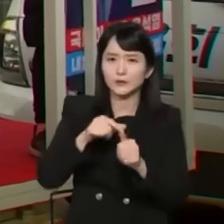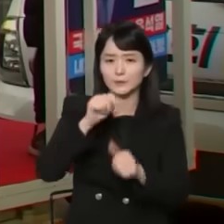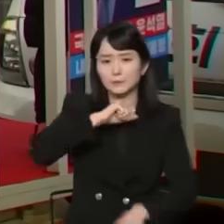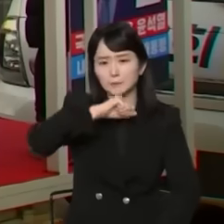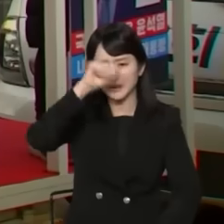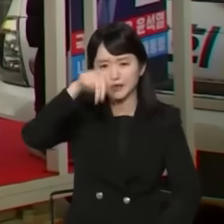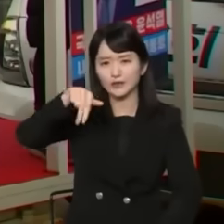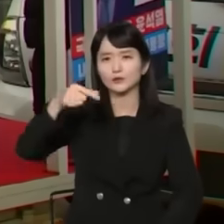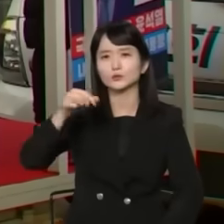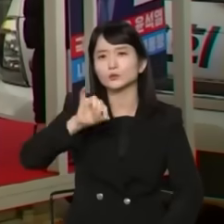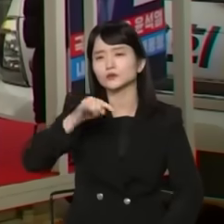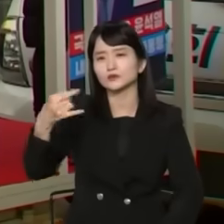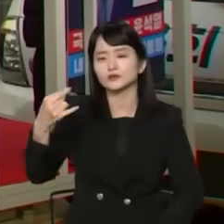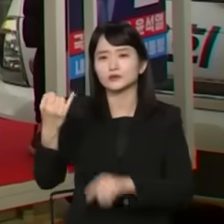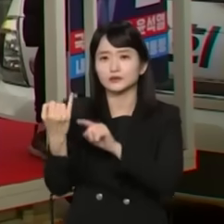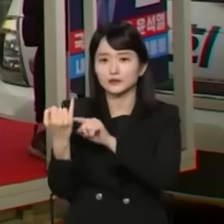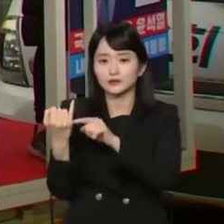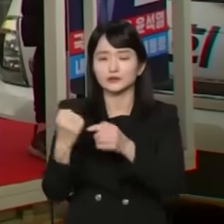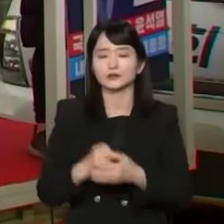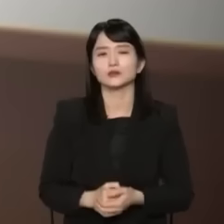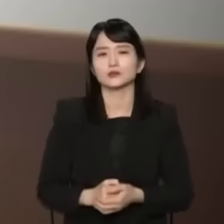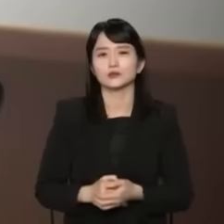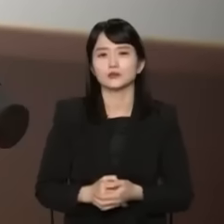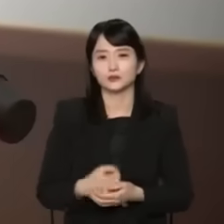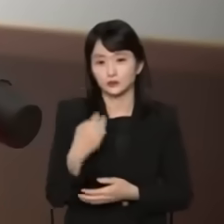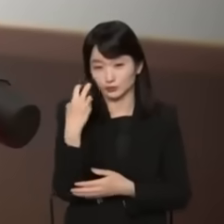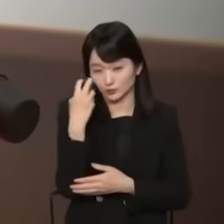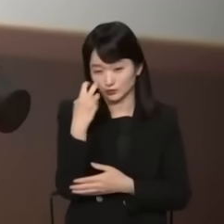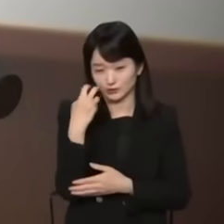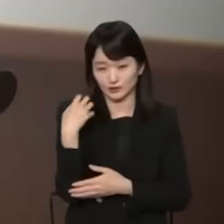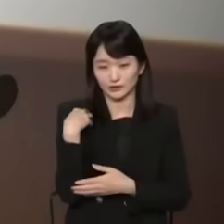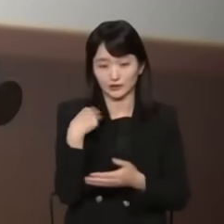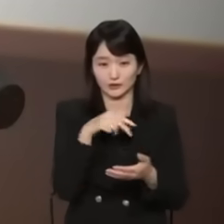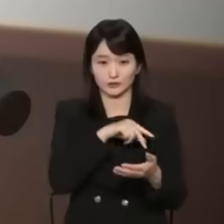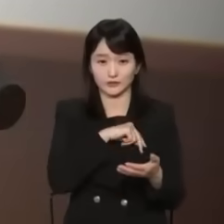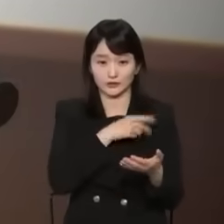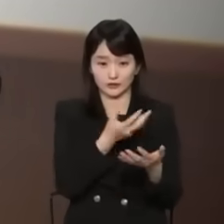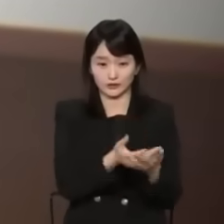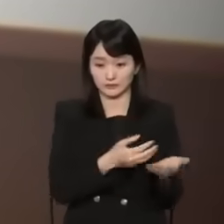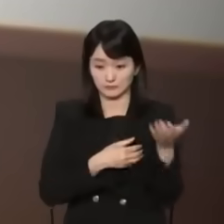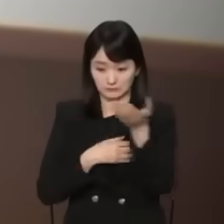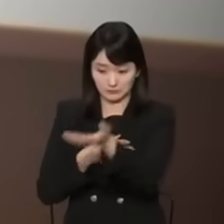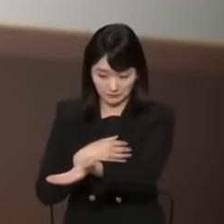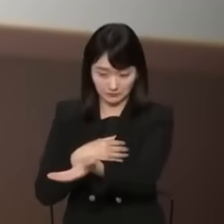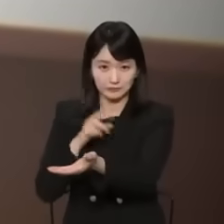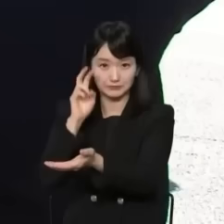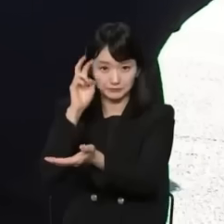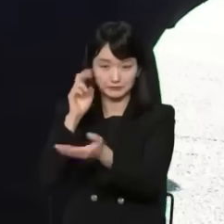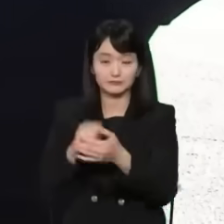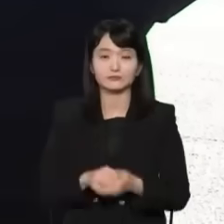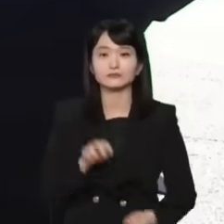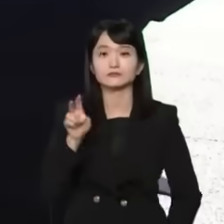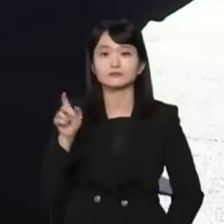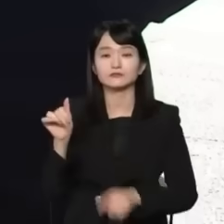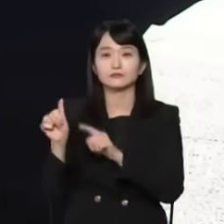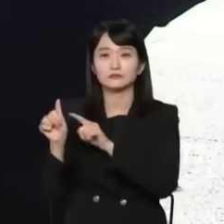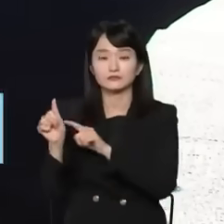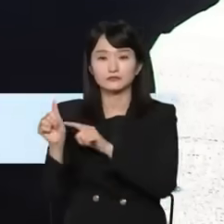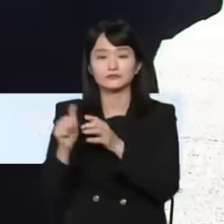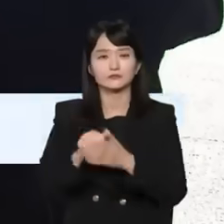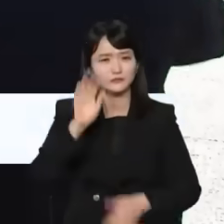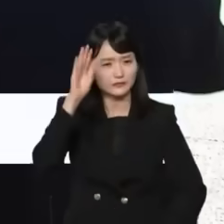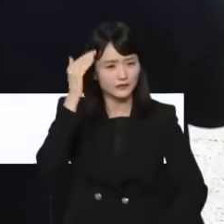조은이 의원이 조사 쓰인 책임당원 명단을 넘을 가능성이 높다고습니다 는 미래한국연구소